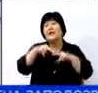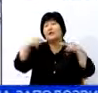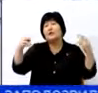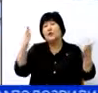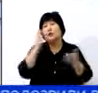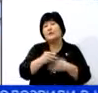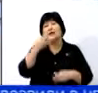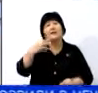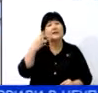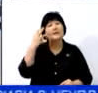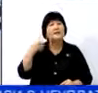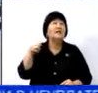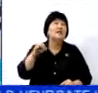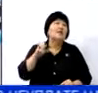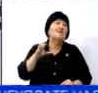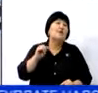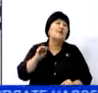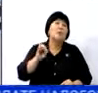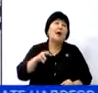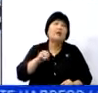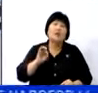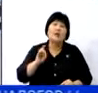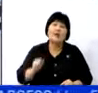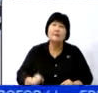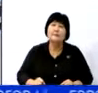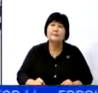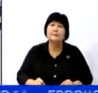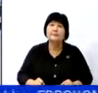установлены 33 трансформатора.